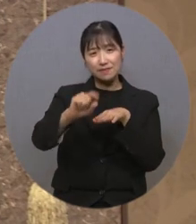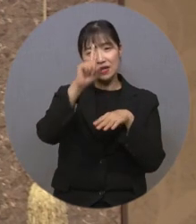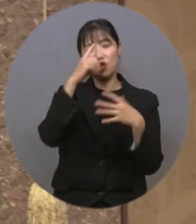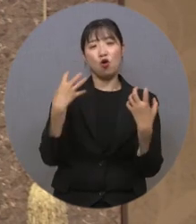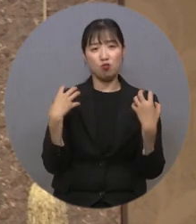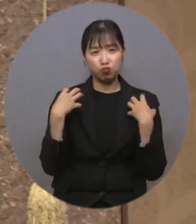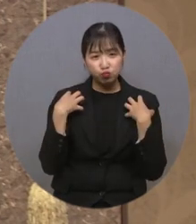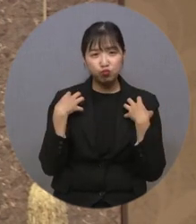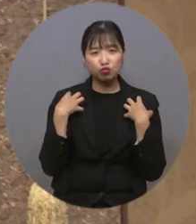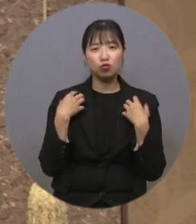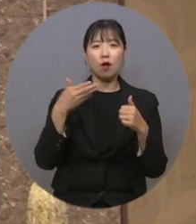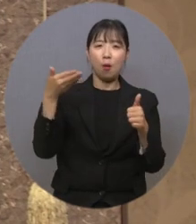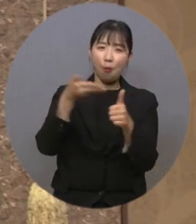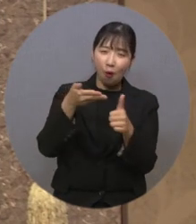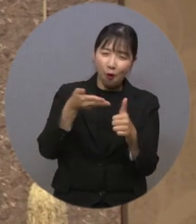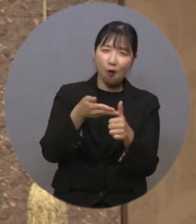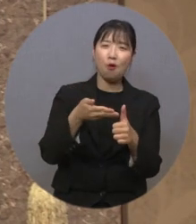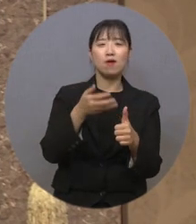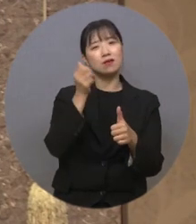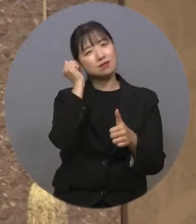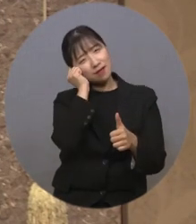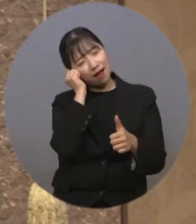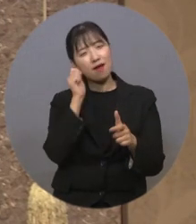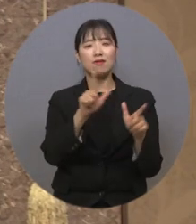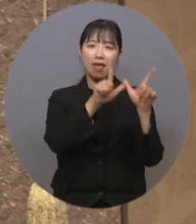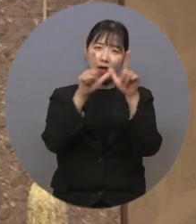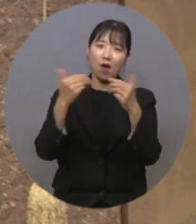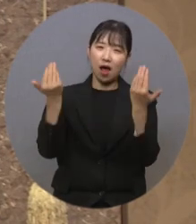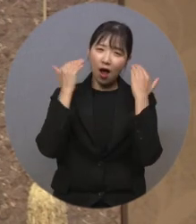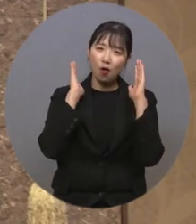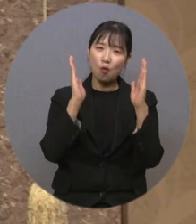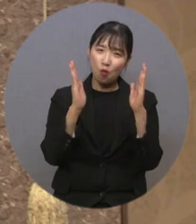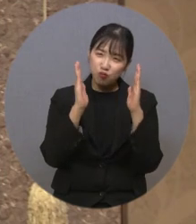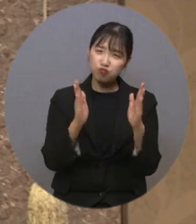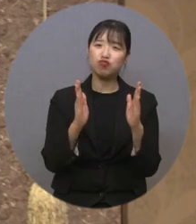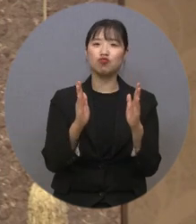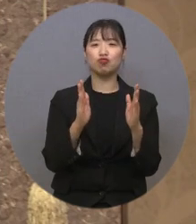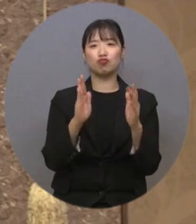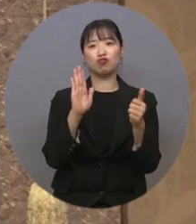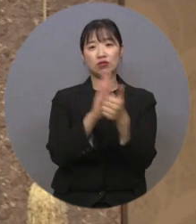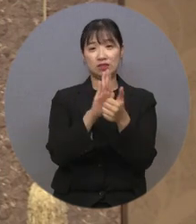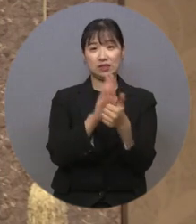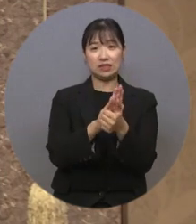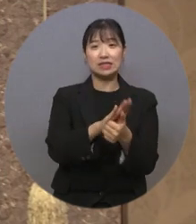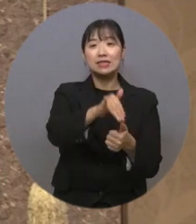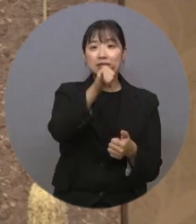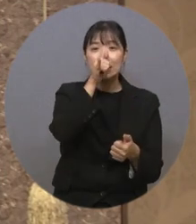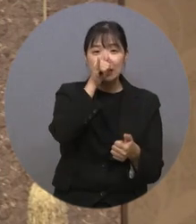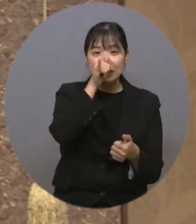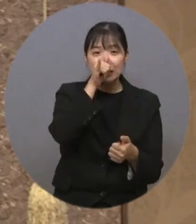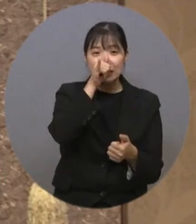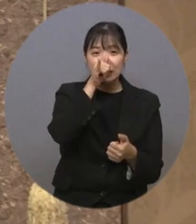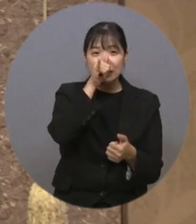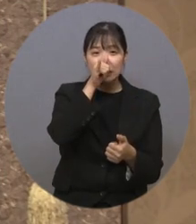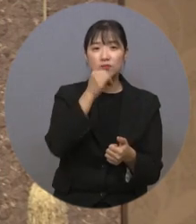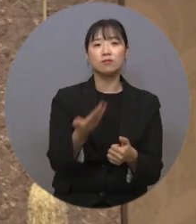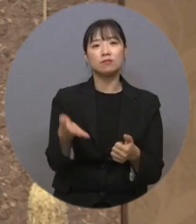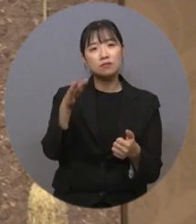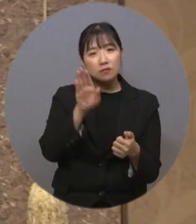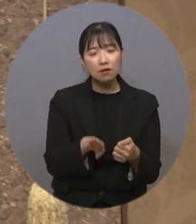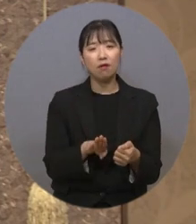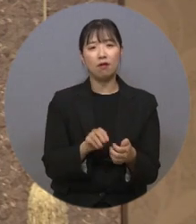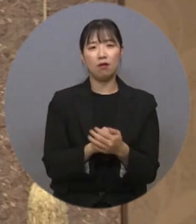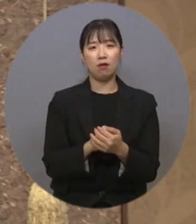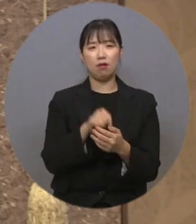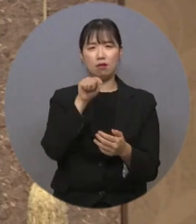정부가 먹고 자고 생활하고 학교 공부하는 것까지 이제 신경을 써주고 있는 거 아닙니까? 그런데